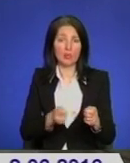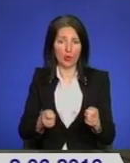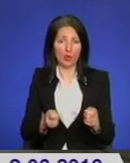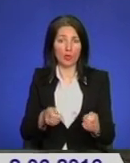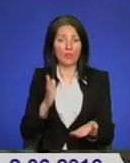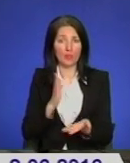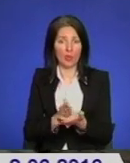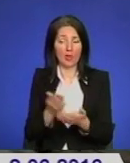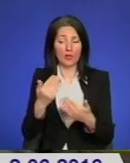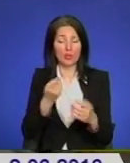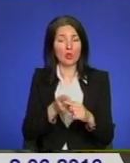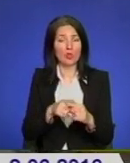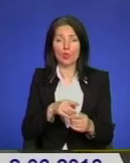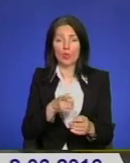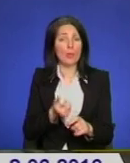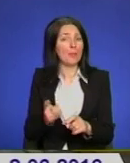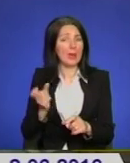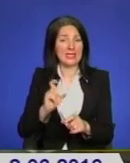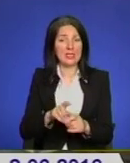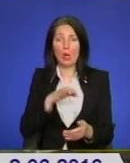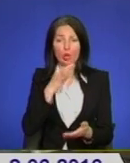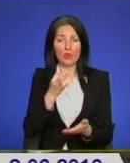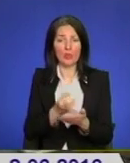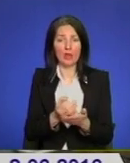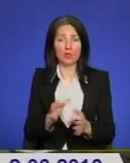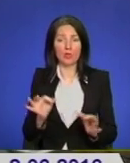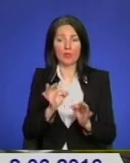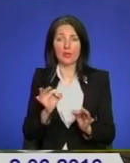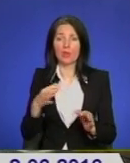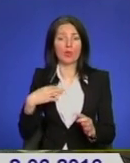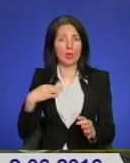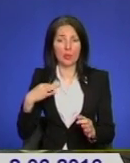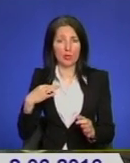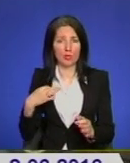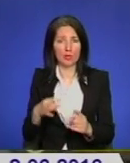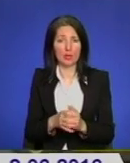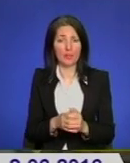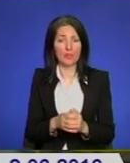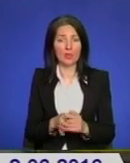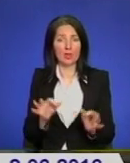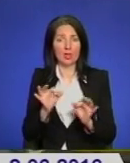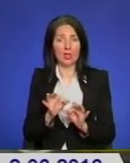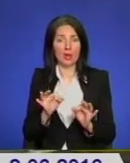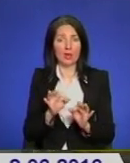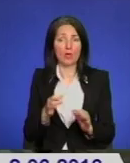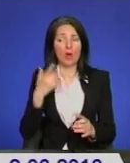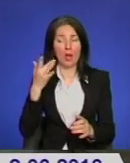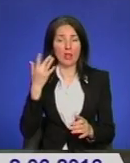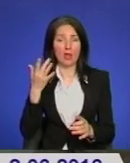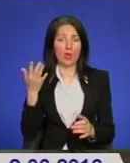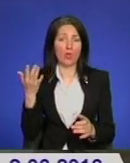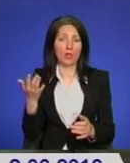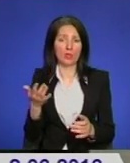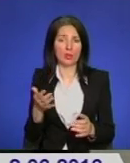повинен ставитись до цього максимально відповідально, ніякої халатності, ніякого легковажного ставлення